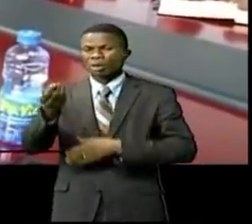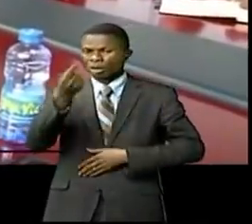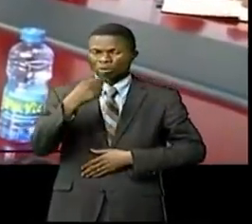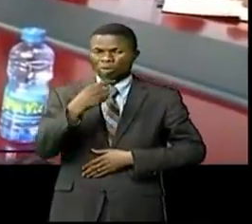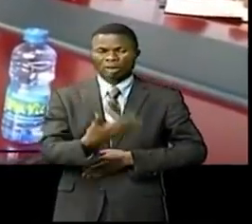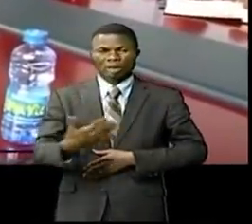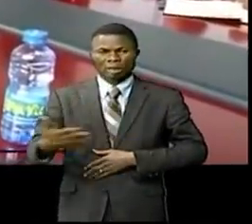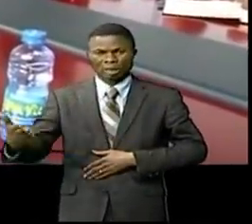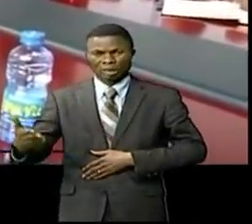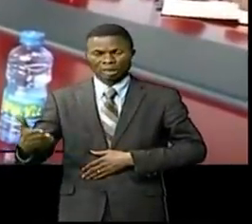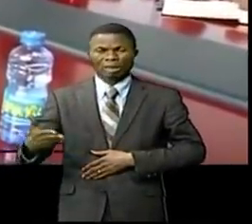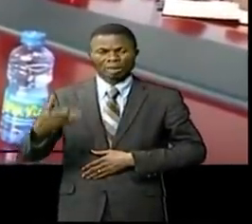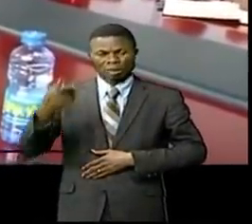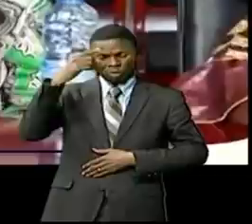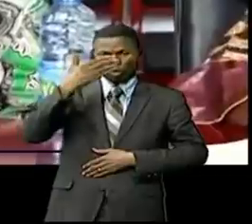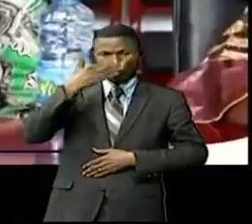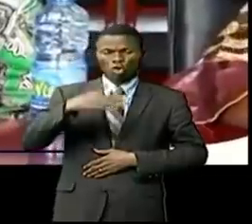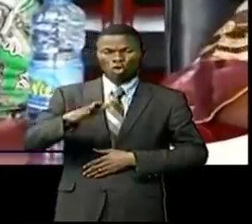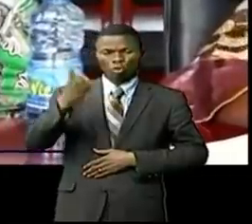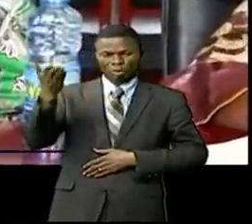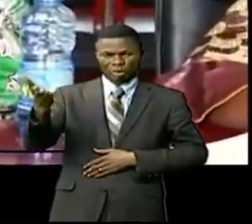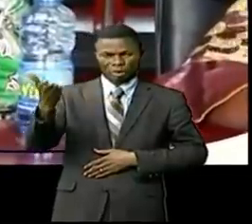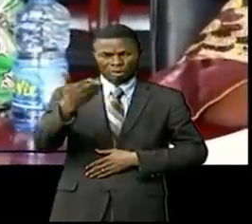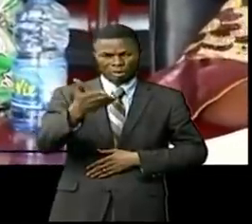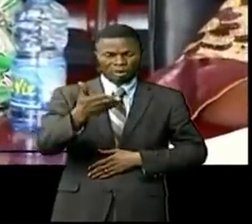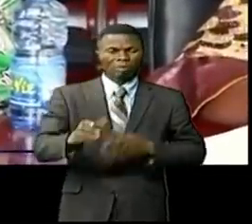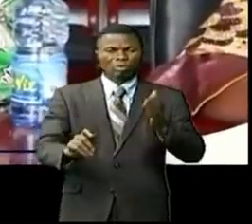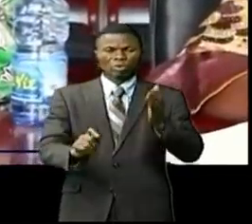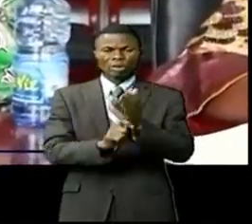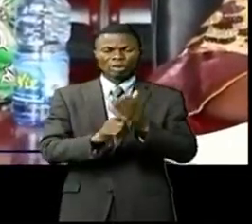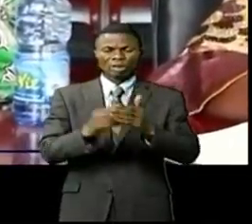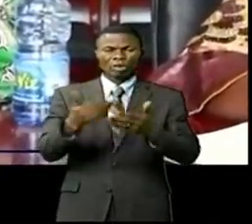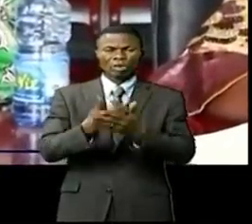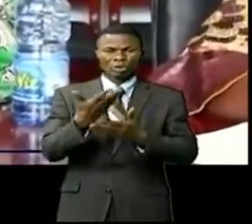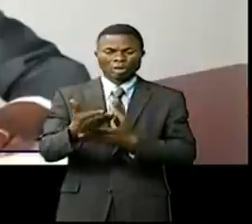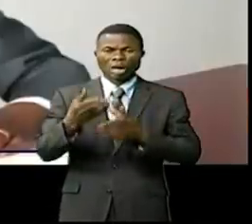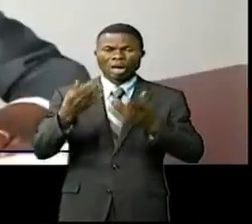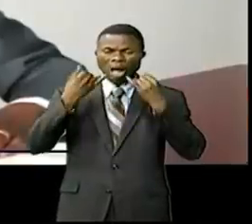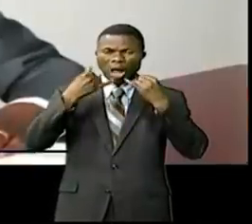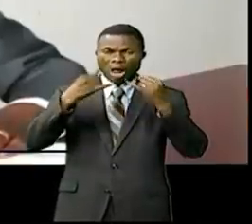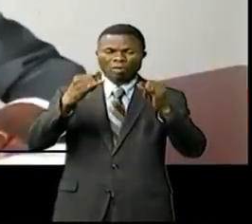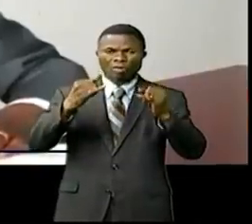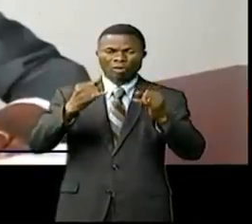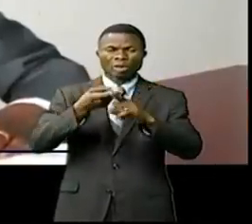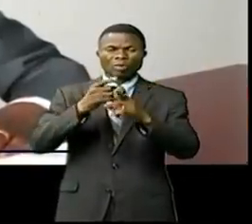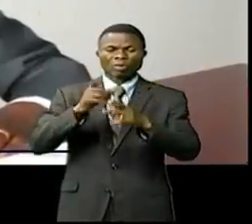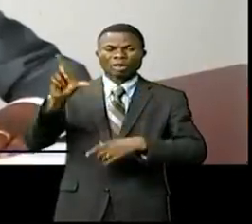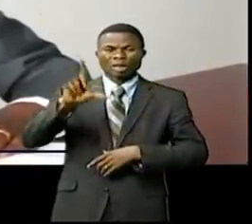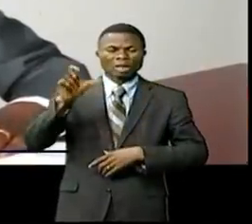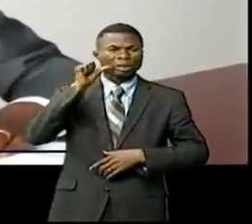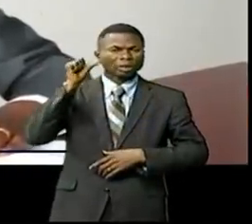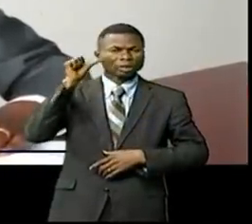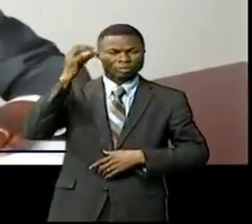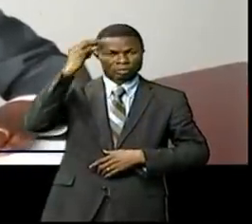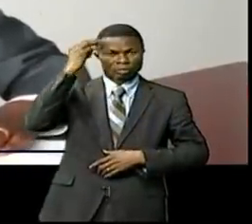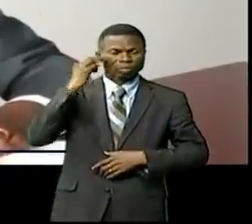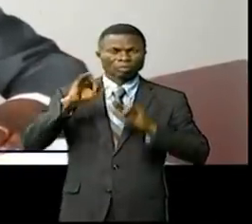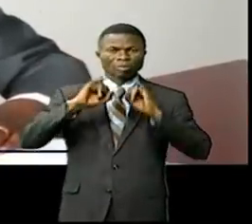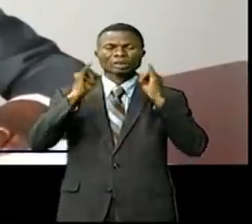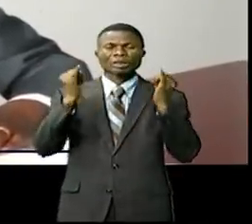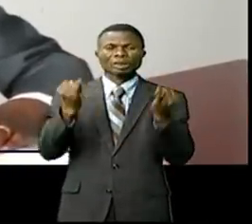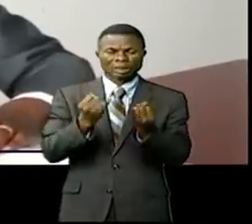matériels électoraux devant bénéficier de cette technologie. Cette annonce a été faite ce lundi au ministre de l'Industrie,